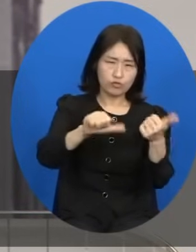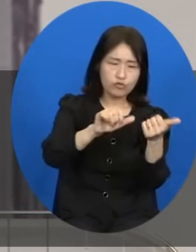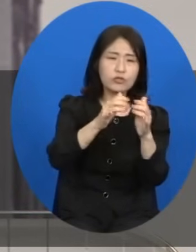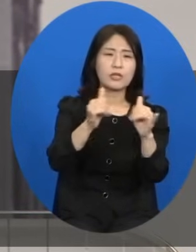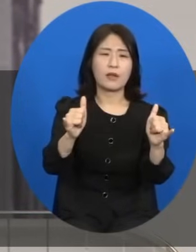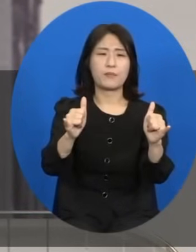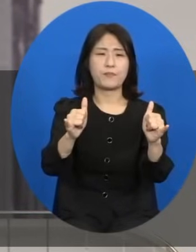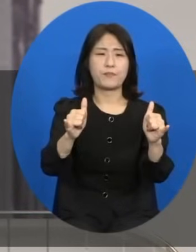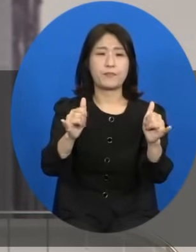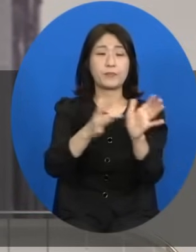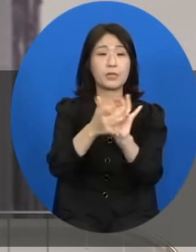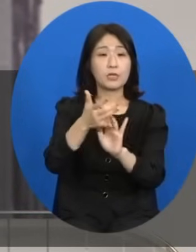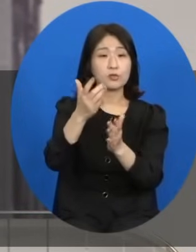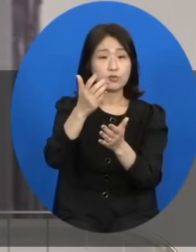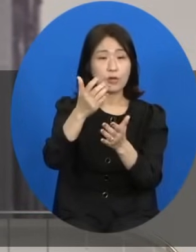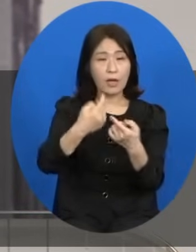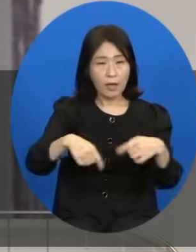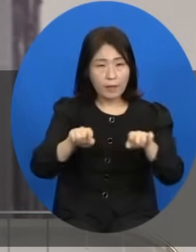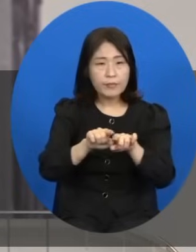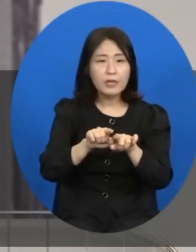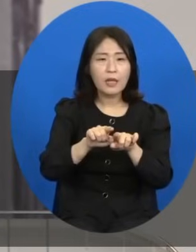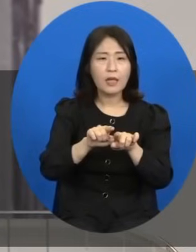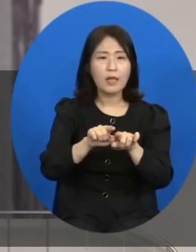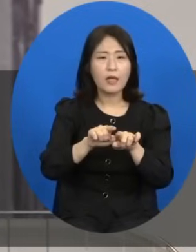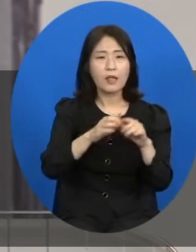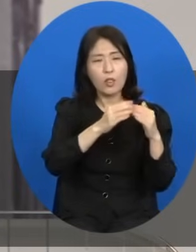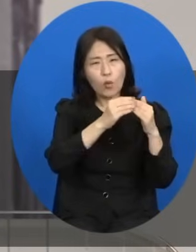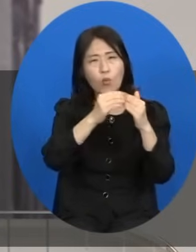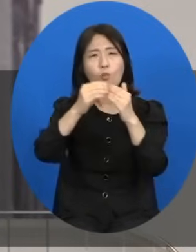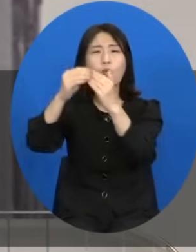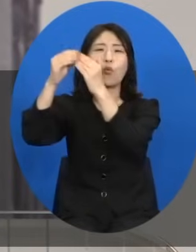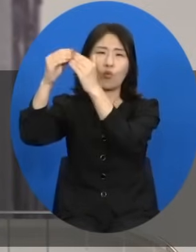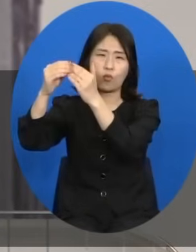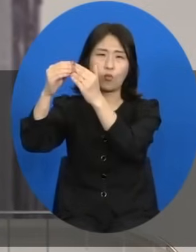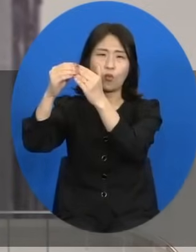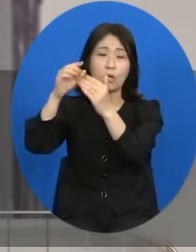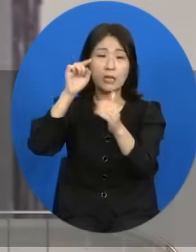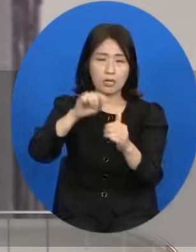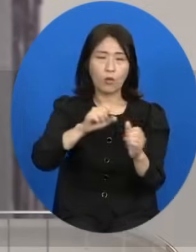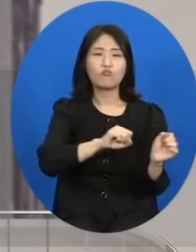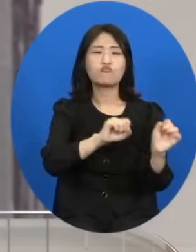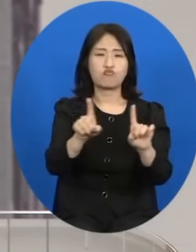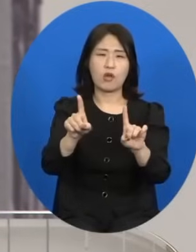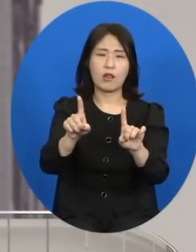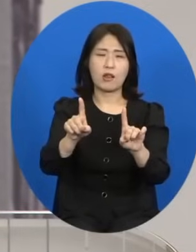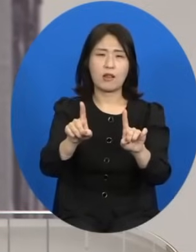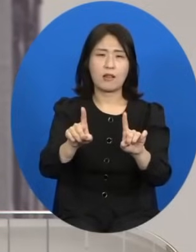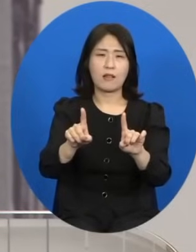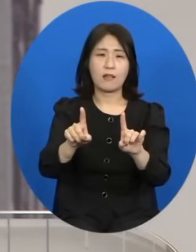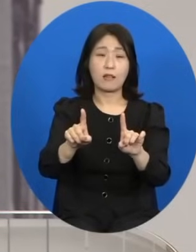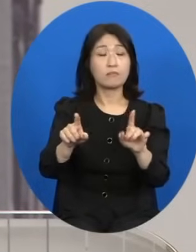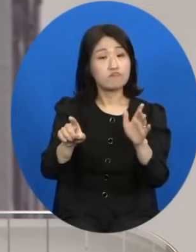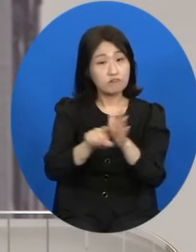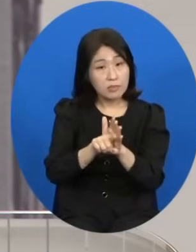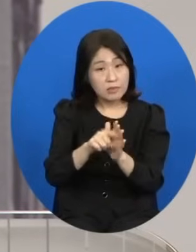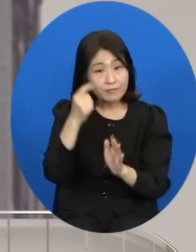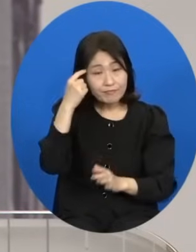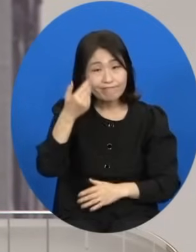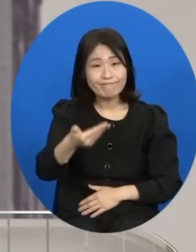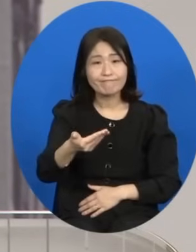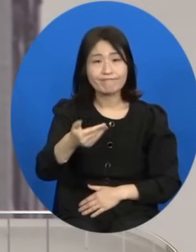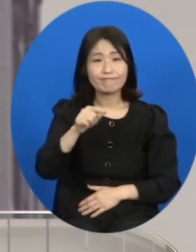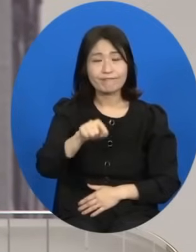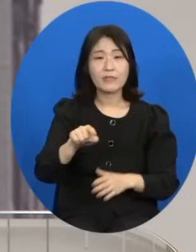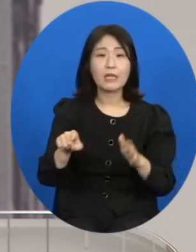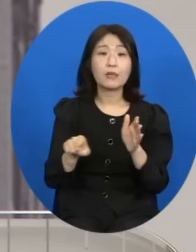사람들은 예수와 함께 데리고 올 것입니다 바로 그 부활을 얘기하고 있는 것이죠 믿으십니까이 믿음이